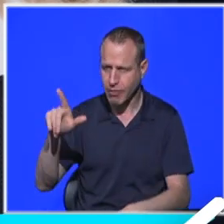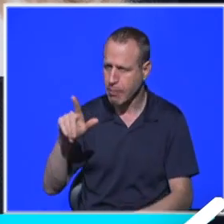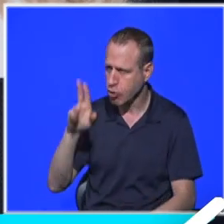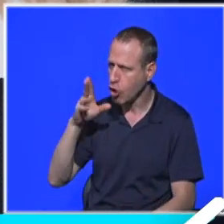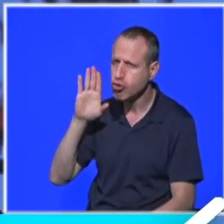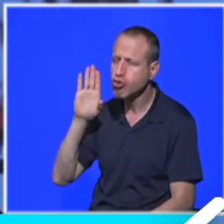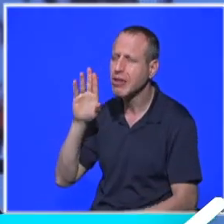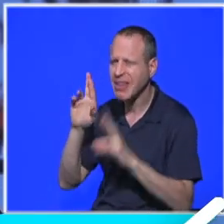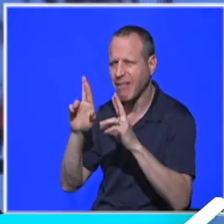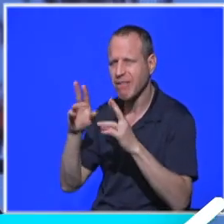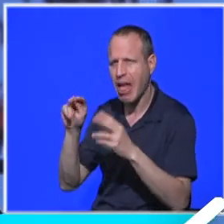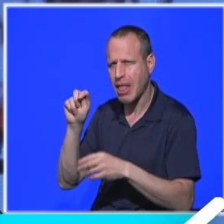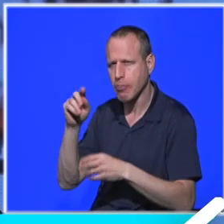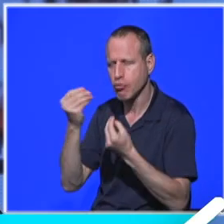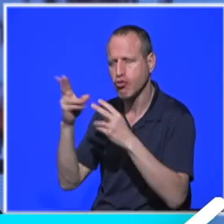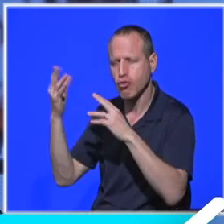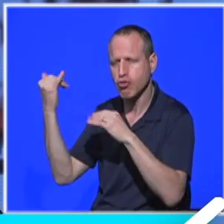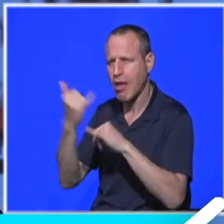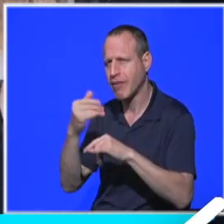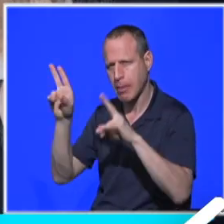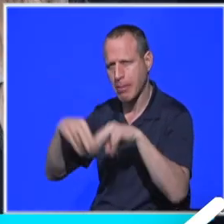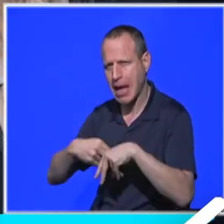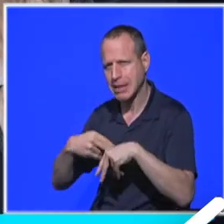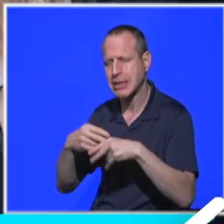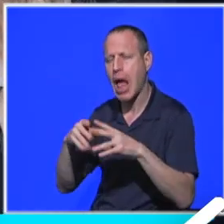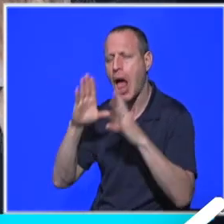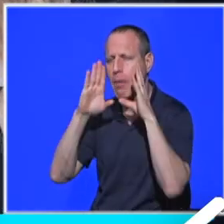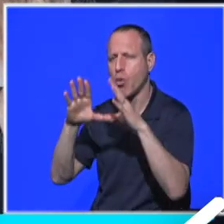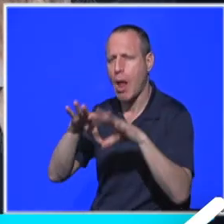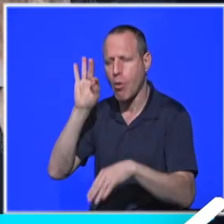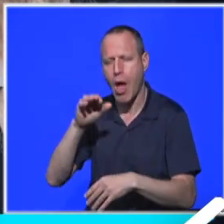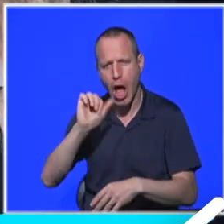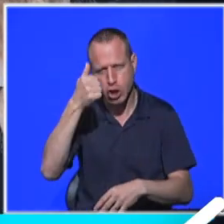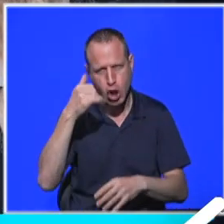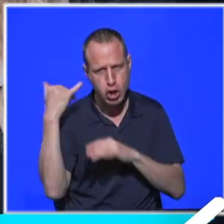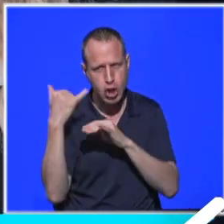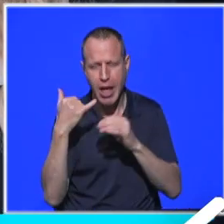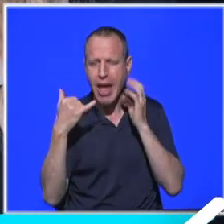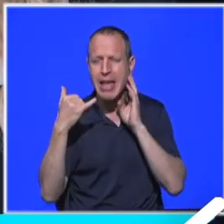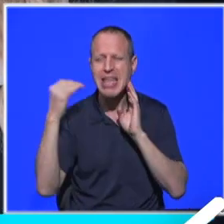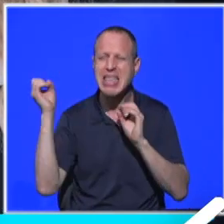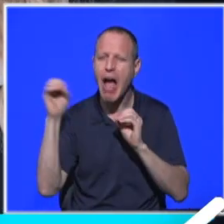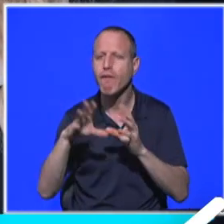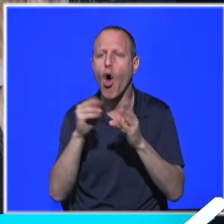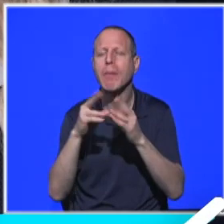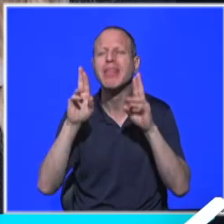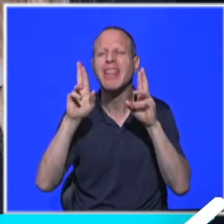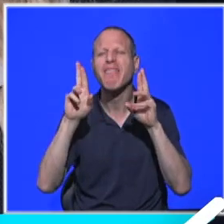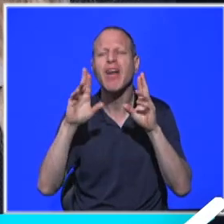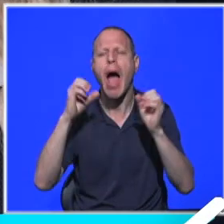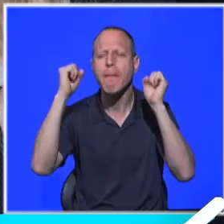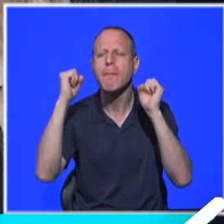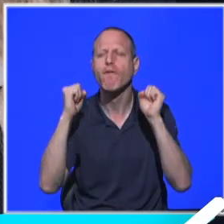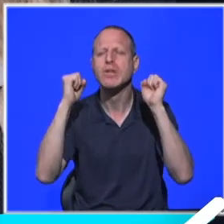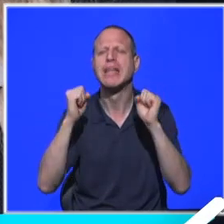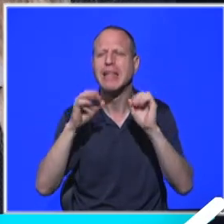למישהו שיביא חזרה את האמונה לבוחר? ושיבוא אגב עם תקווה, הראשון שיבוא עם תקווה, מבוססת, אמיתית,